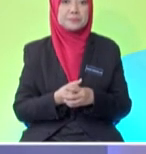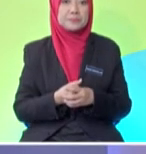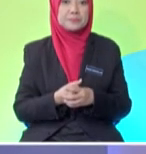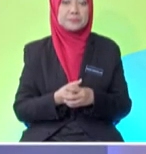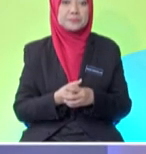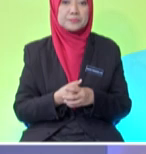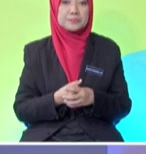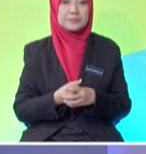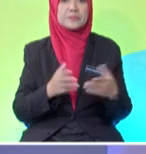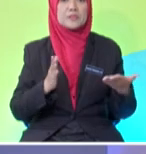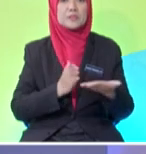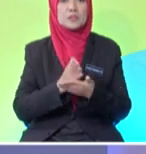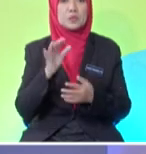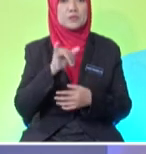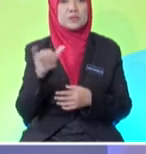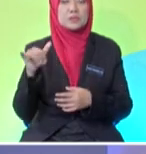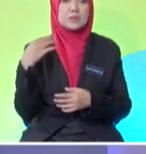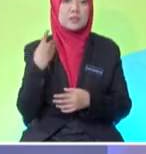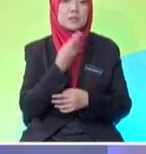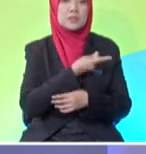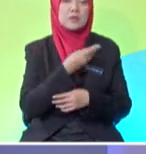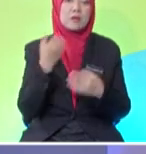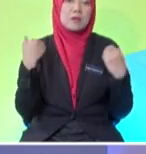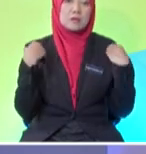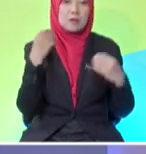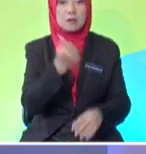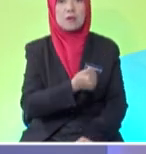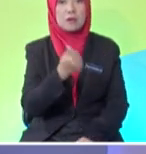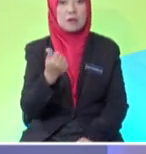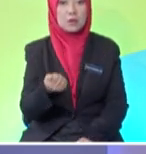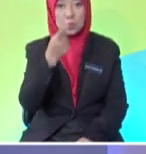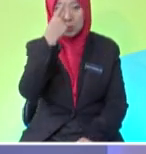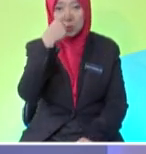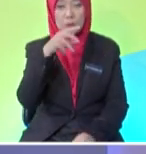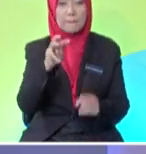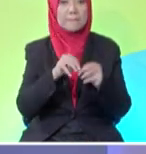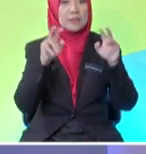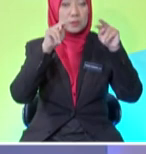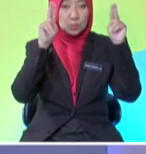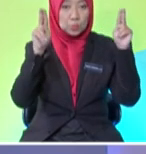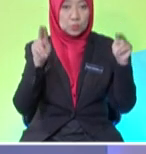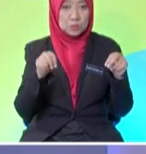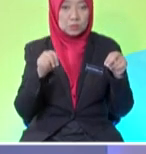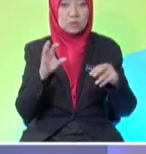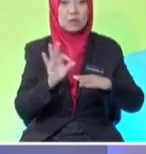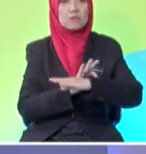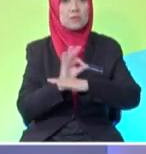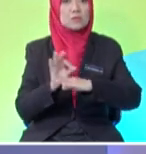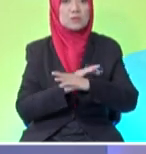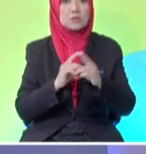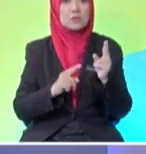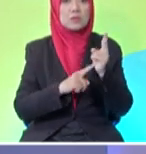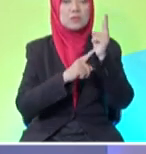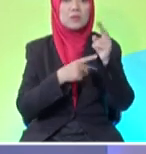stresnya pula kita lihat kepada alat untuk kerja menguji yang mana fungsi utamanya adalah